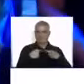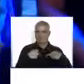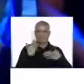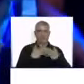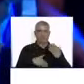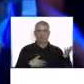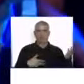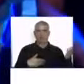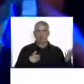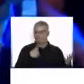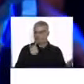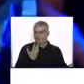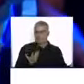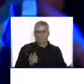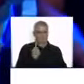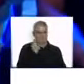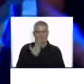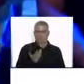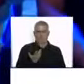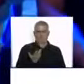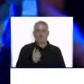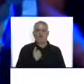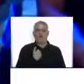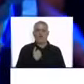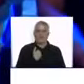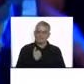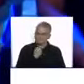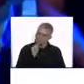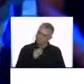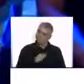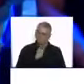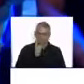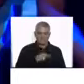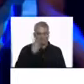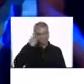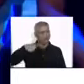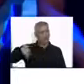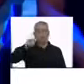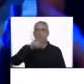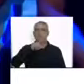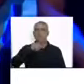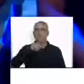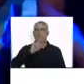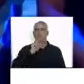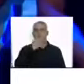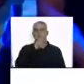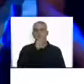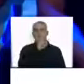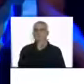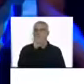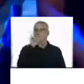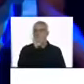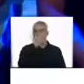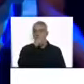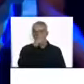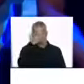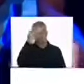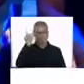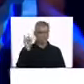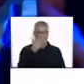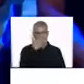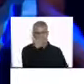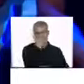האחרונים, ואמרתי, מה פתאום? אני הולך עם זה ואני חייב שידעו מי זה הבן אדם. אייל גולן מוכר, כל